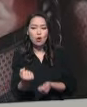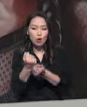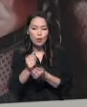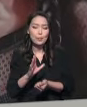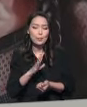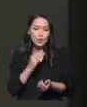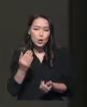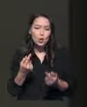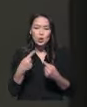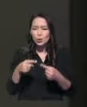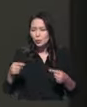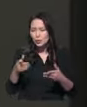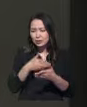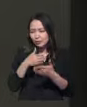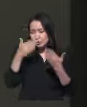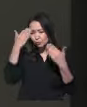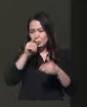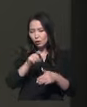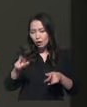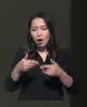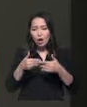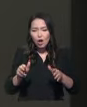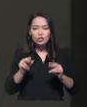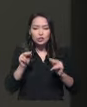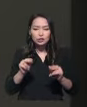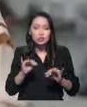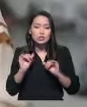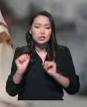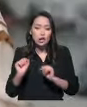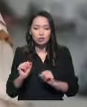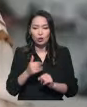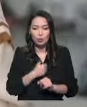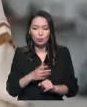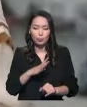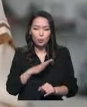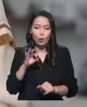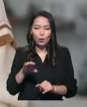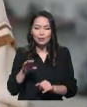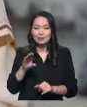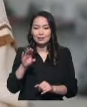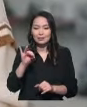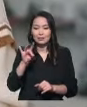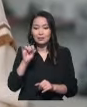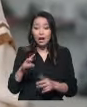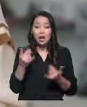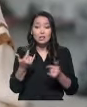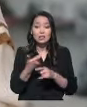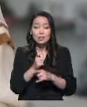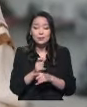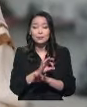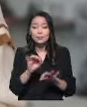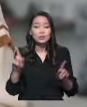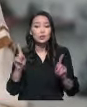посторонние люди. Открытость стала для девушки защитой от тирана. Очень хорошо, что сейчас можно социально это